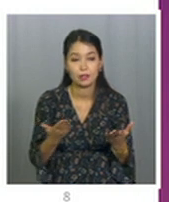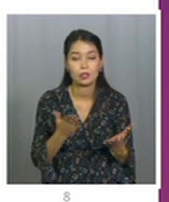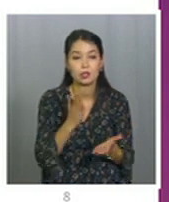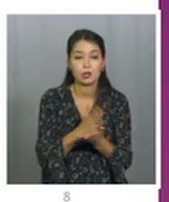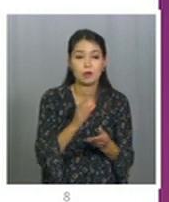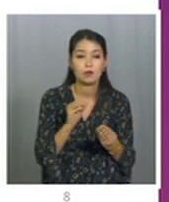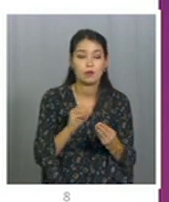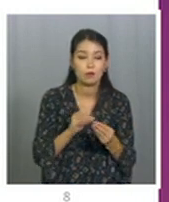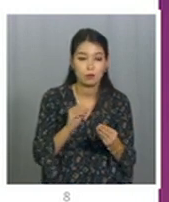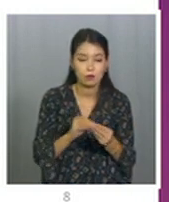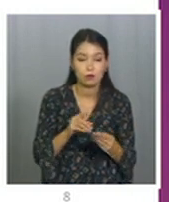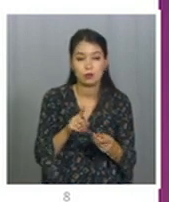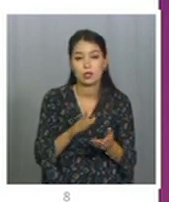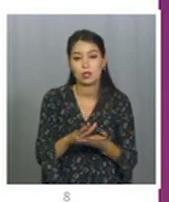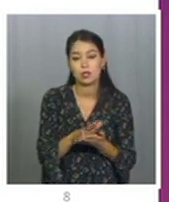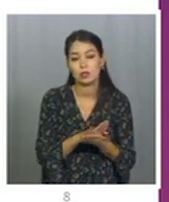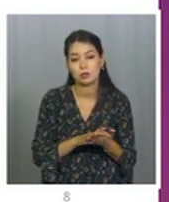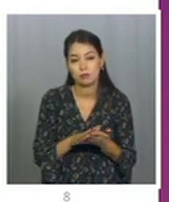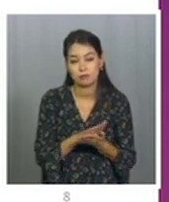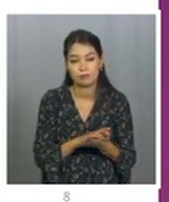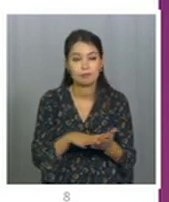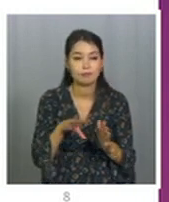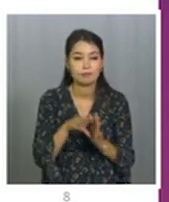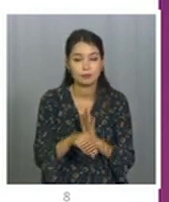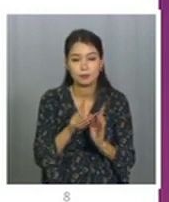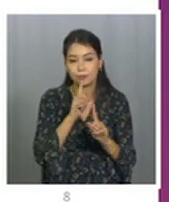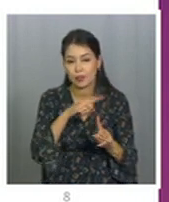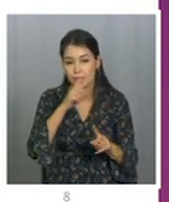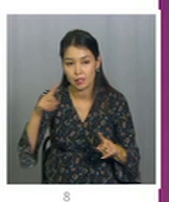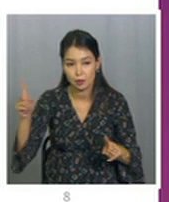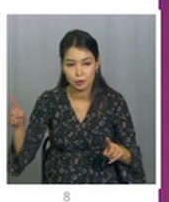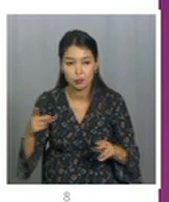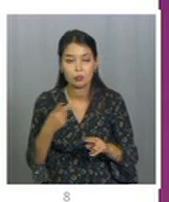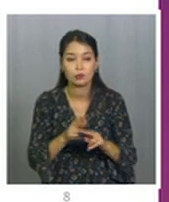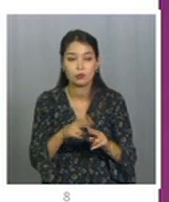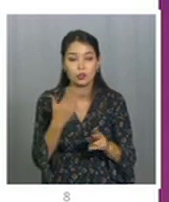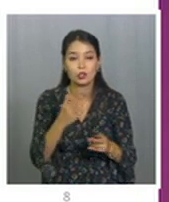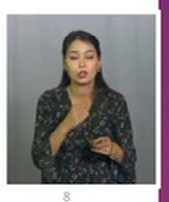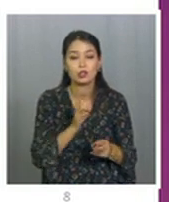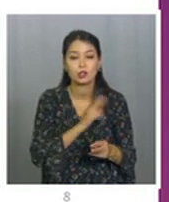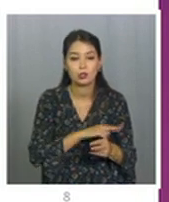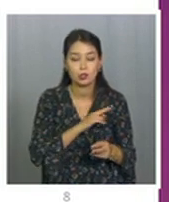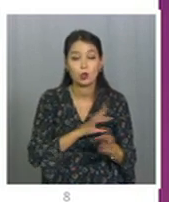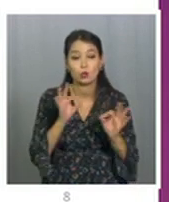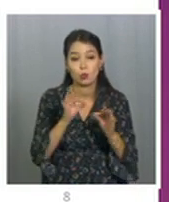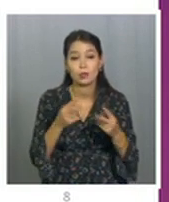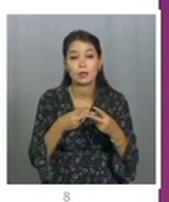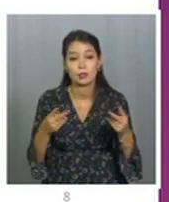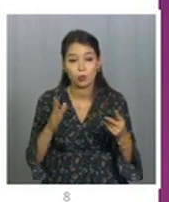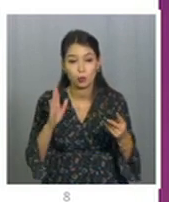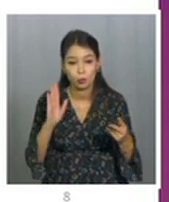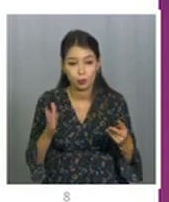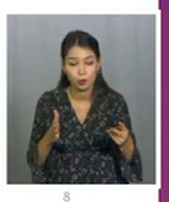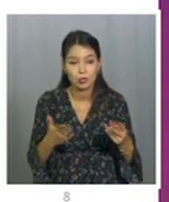ешқандай бізде тербелмейді ол. Сондықтан да оның жиілігі нөлге тең болады. Егер жиілігі